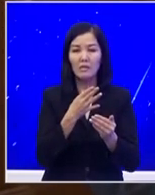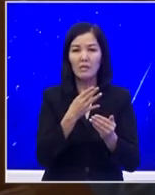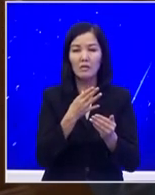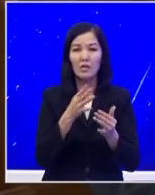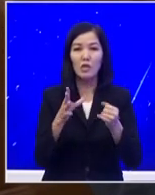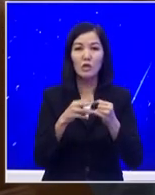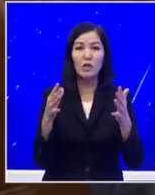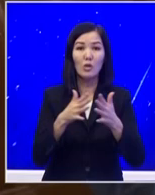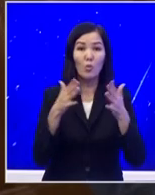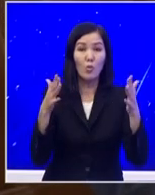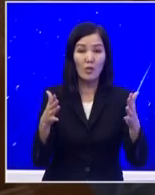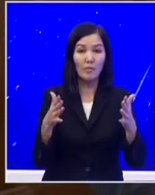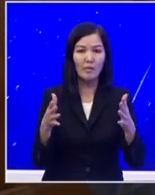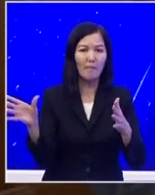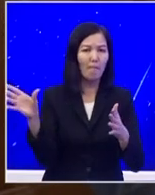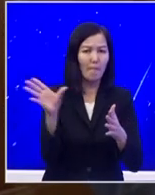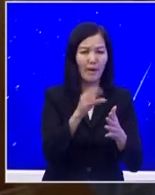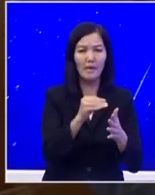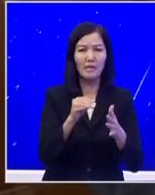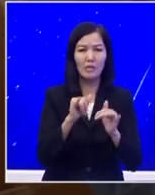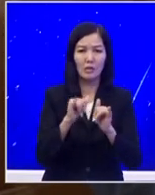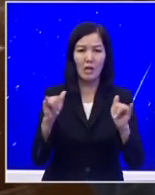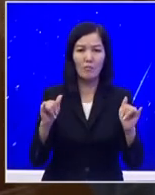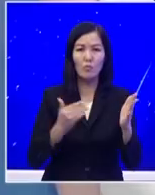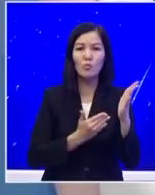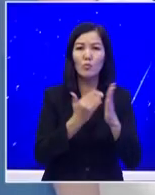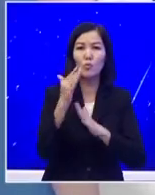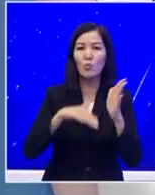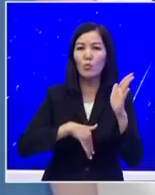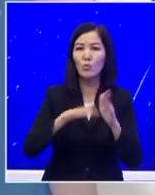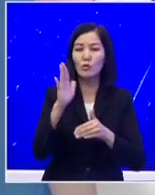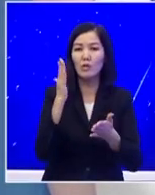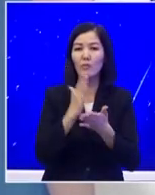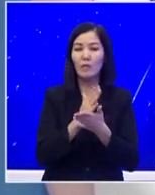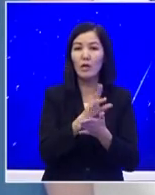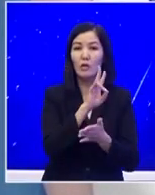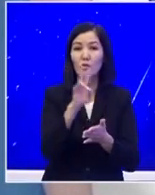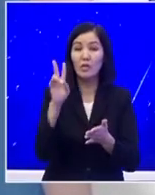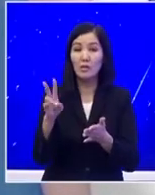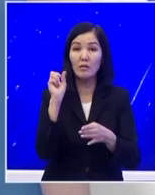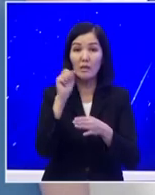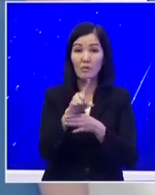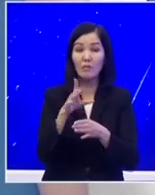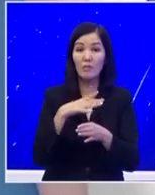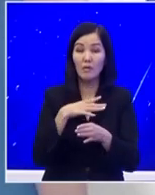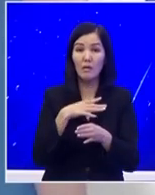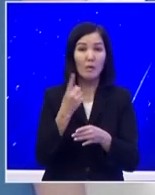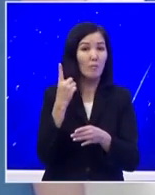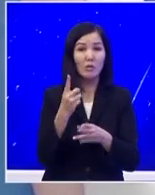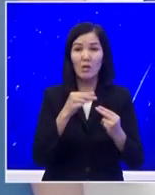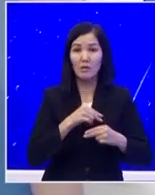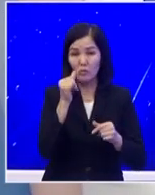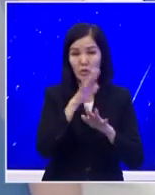де бәрлі жағынан қандай көтерді. Ел басы тапсырма берді. Мен бір өзім оны ешқашан